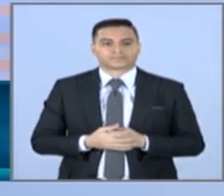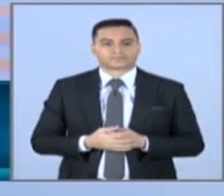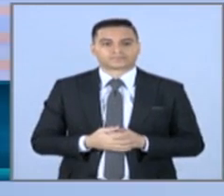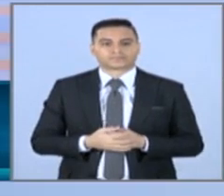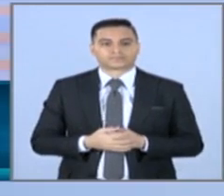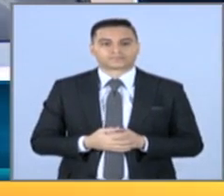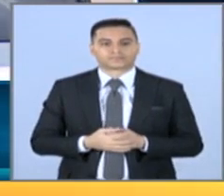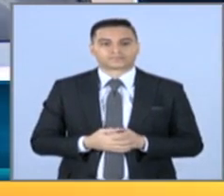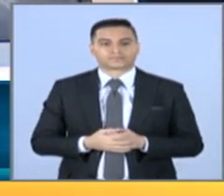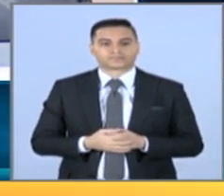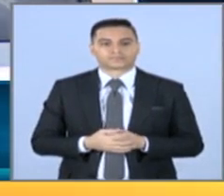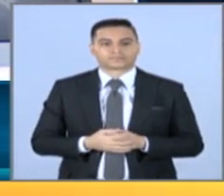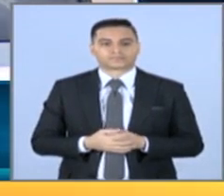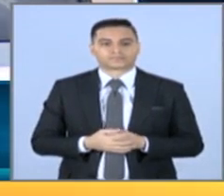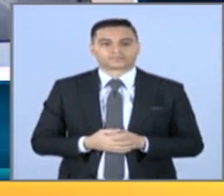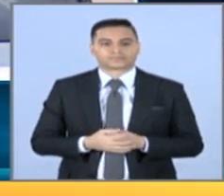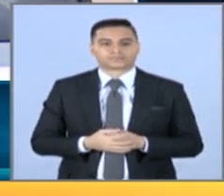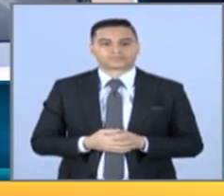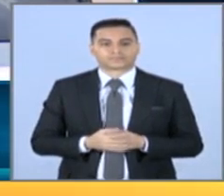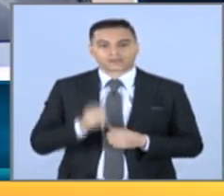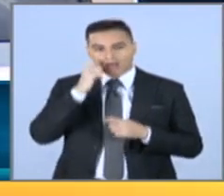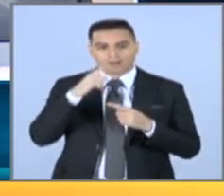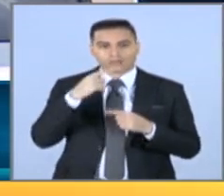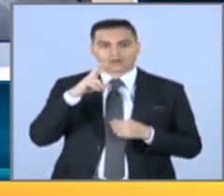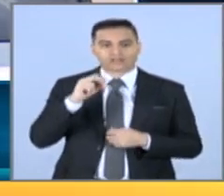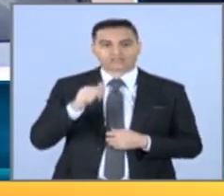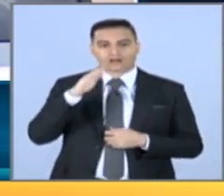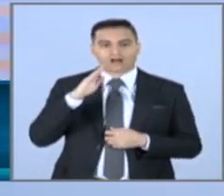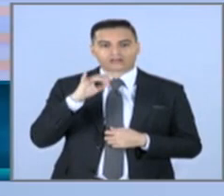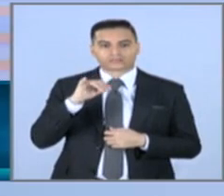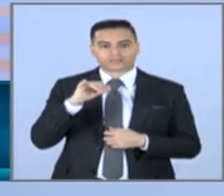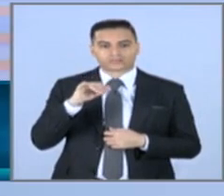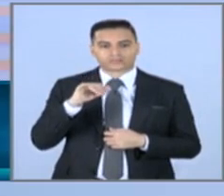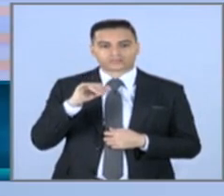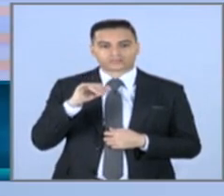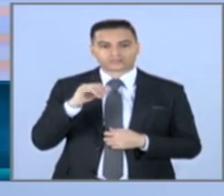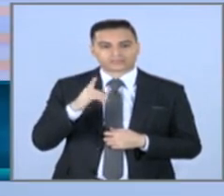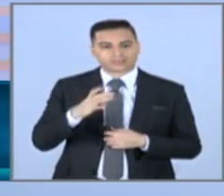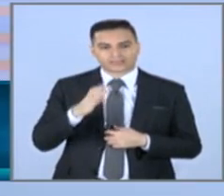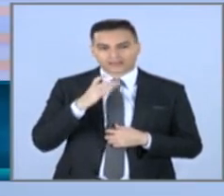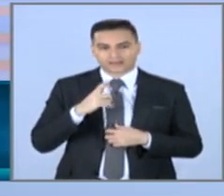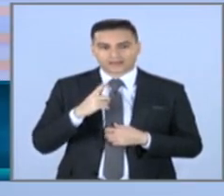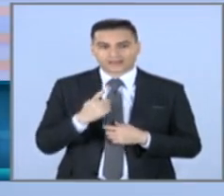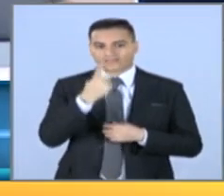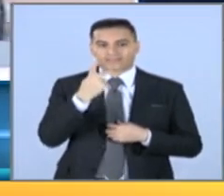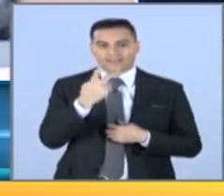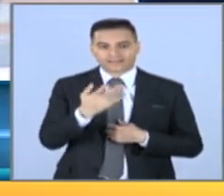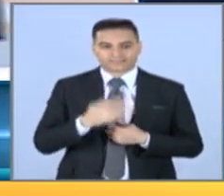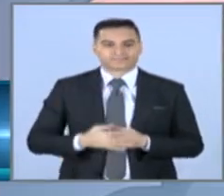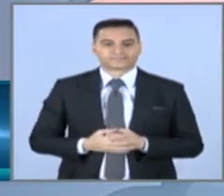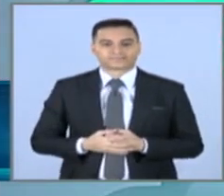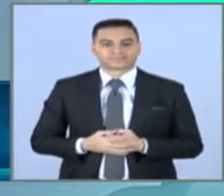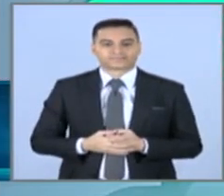أستاذ حسن إجابتك. أبو القاسم الشابي. أستاذ حسن الهدف الثاني.